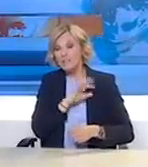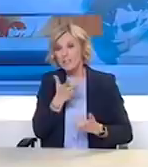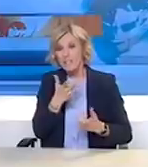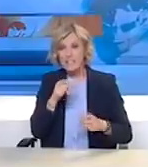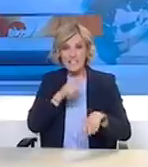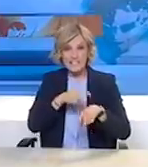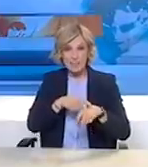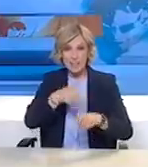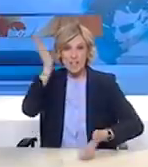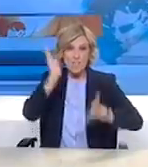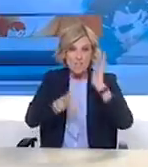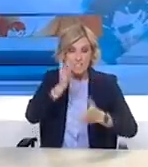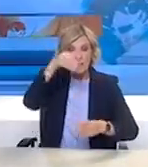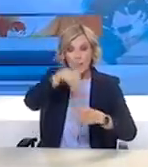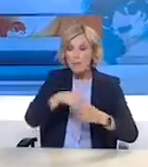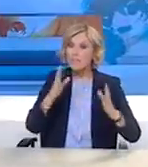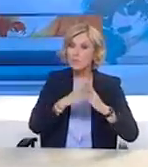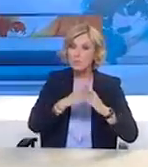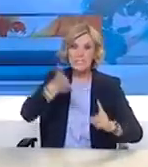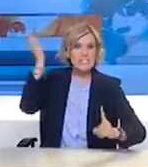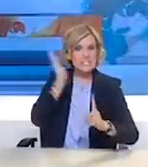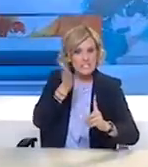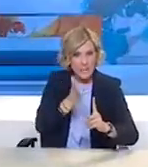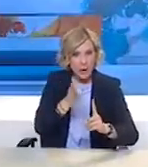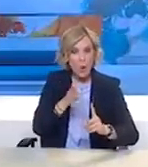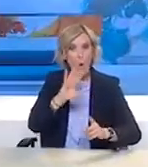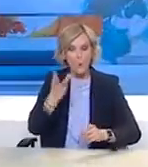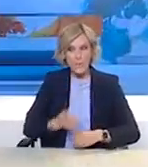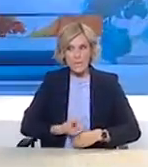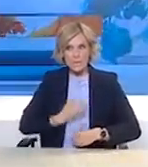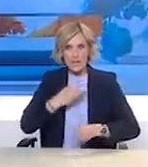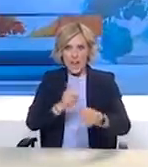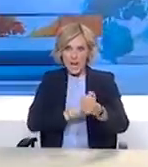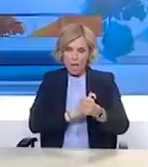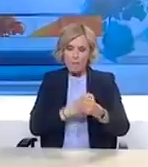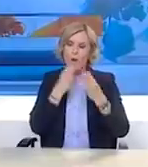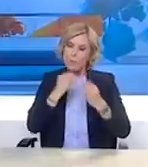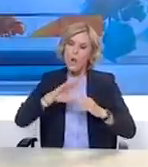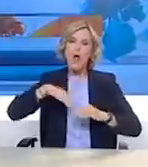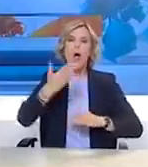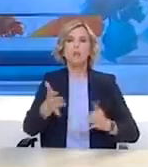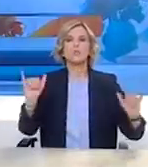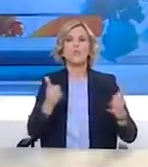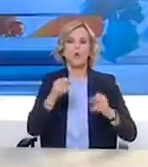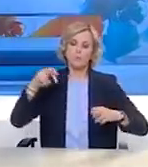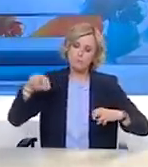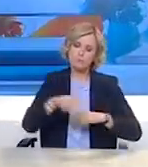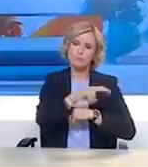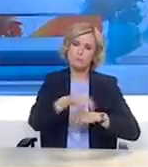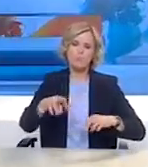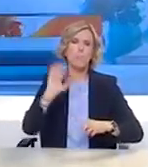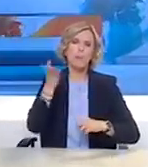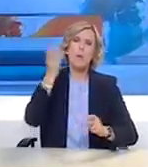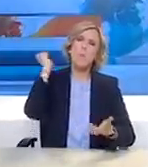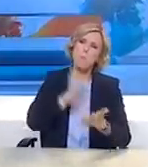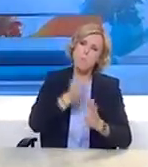στους κοντινούς μας ανθρώπους, όπως ακούγεται όλο και περισσότερο από φωνές σε όλο τον κόσμο. Τέτοια φαινόμενα στην Ελλάδα